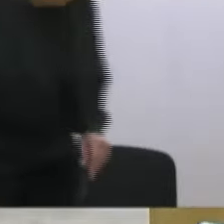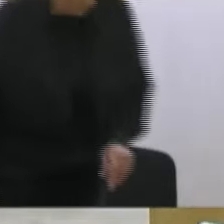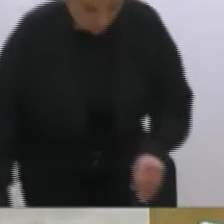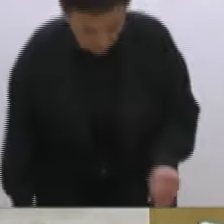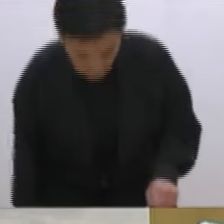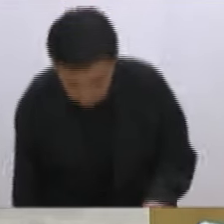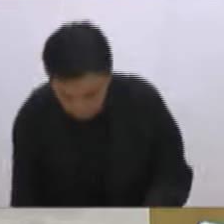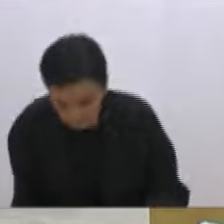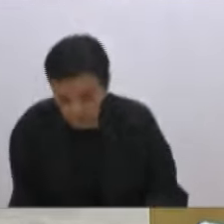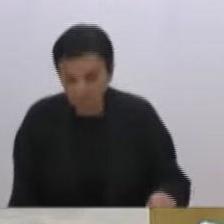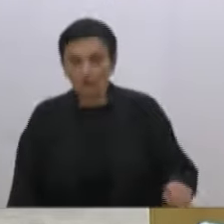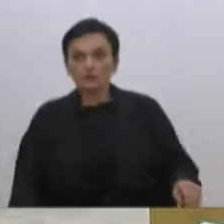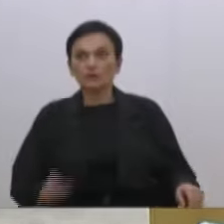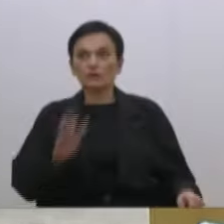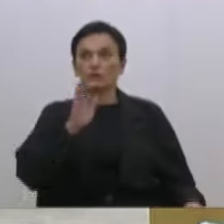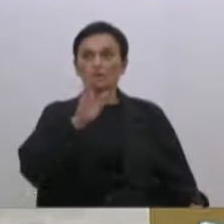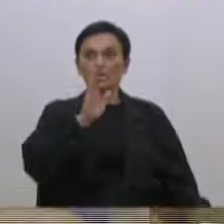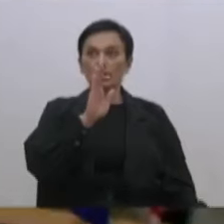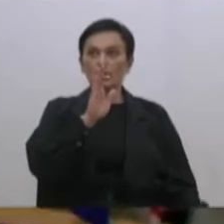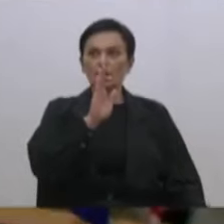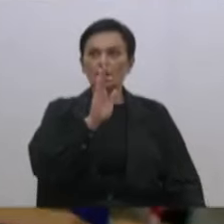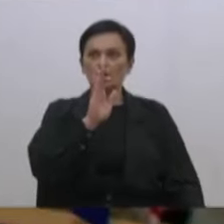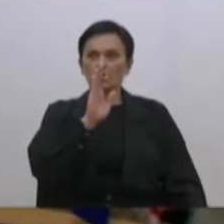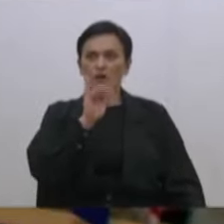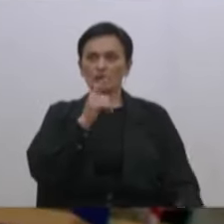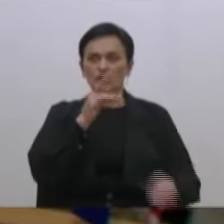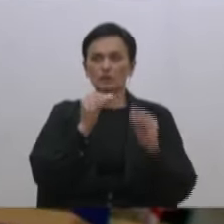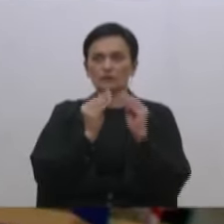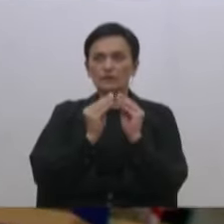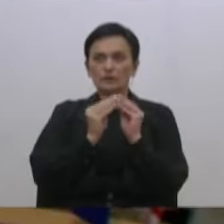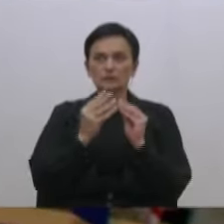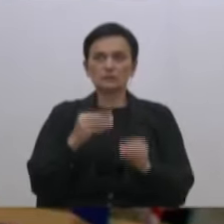მადლობა. ირაკლი ქადაგიშვილი 10 წუთი.